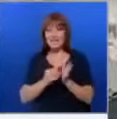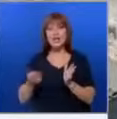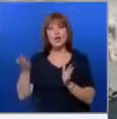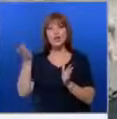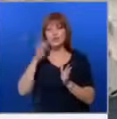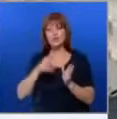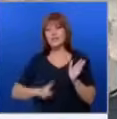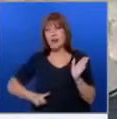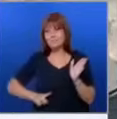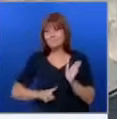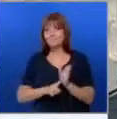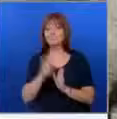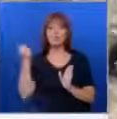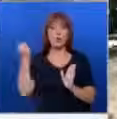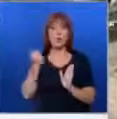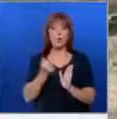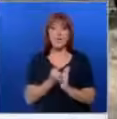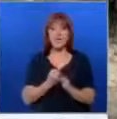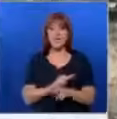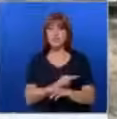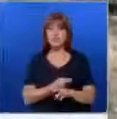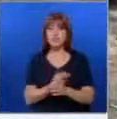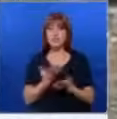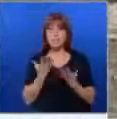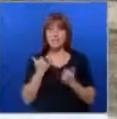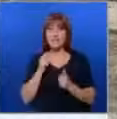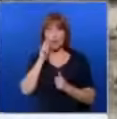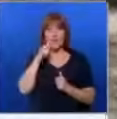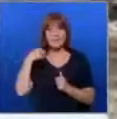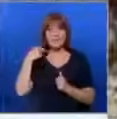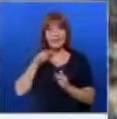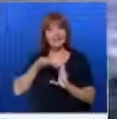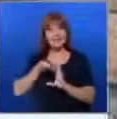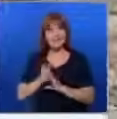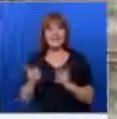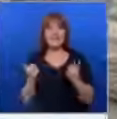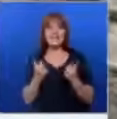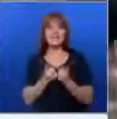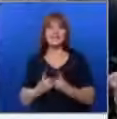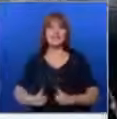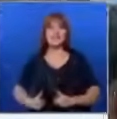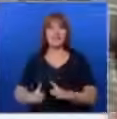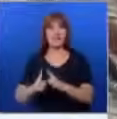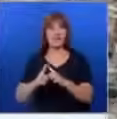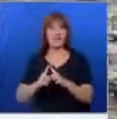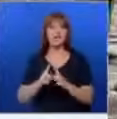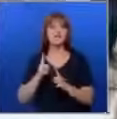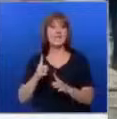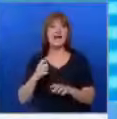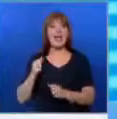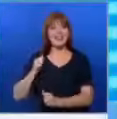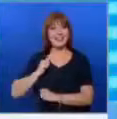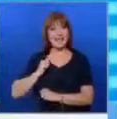си. Масираните атаки стават часове преди украинския президент да отпътува за срещата на върха на НАТО във Вашингтон.